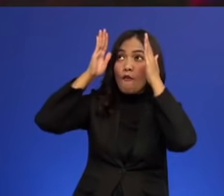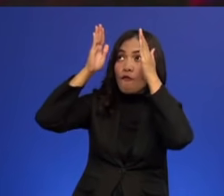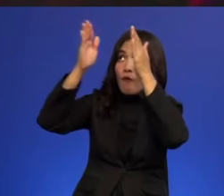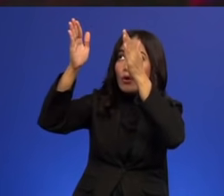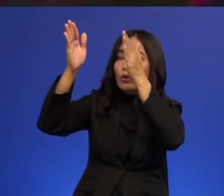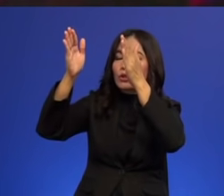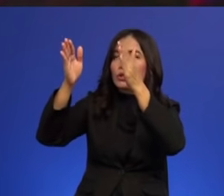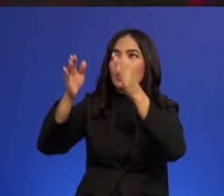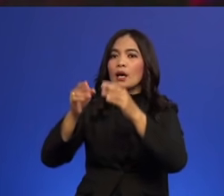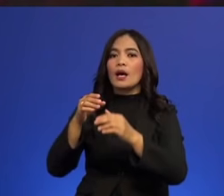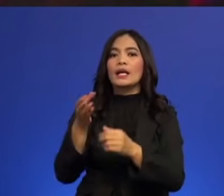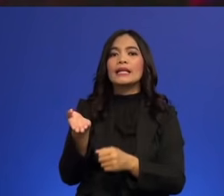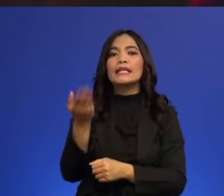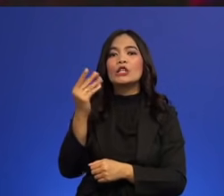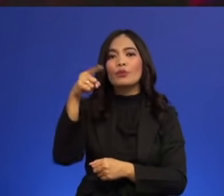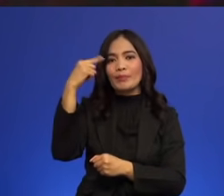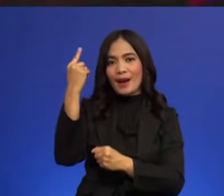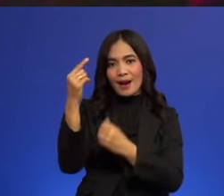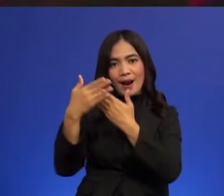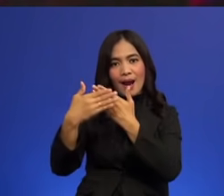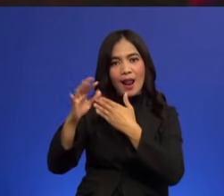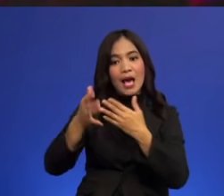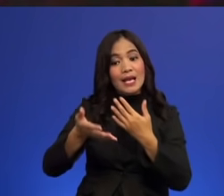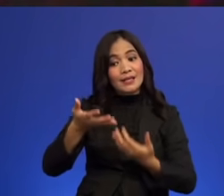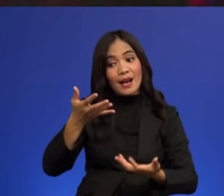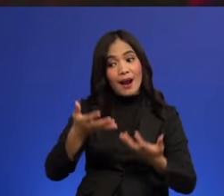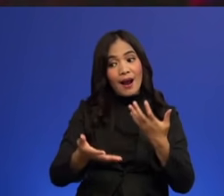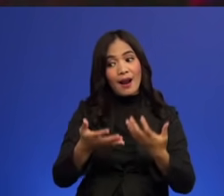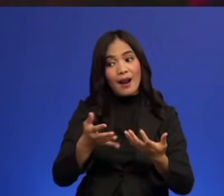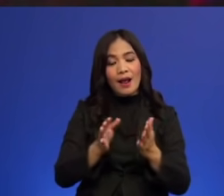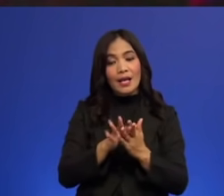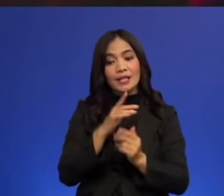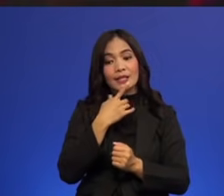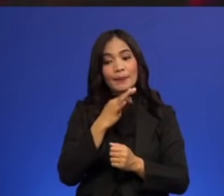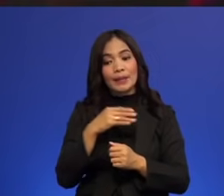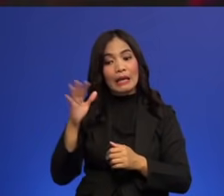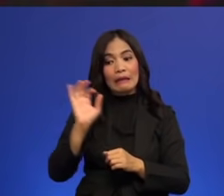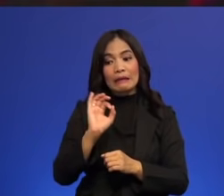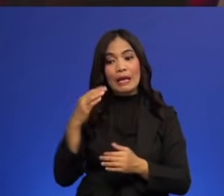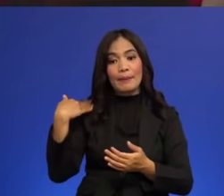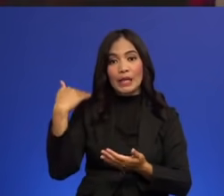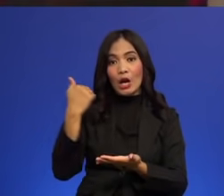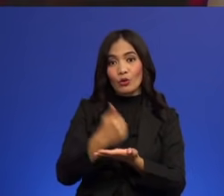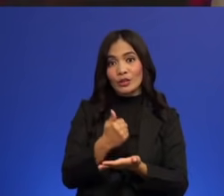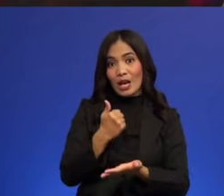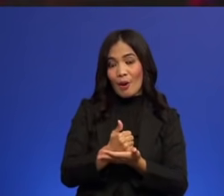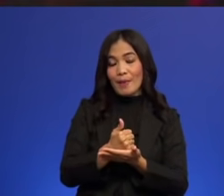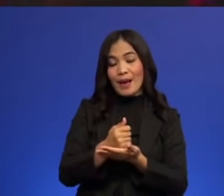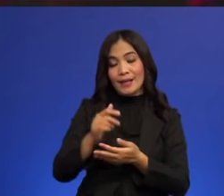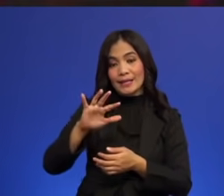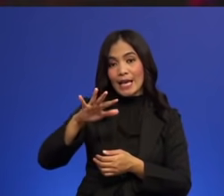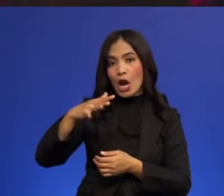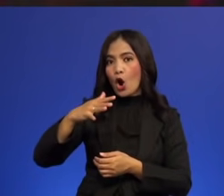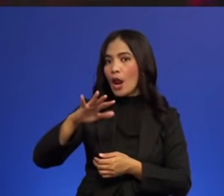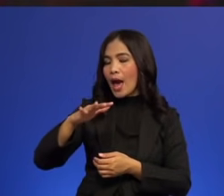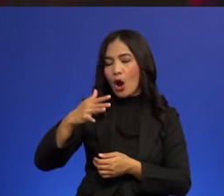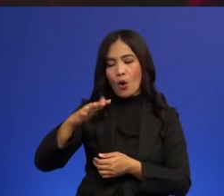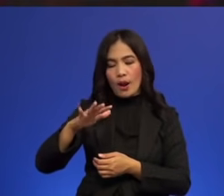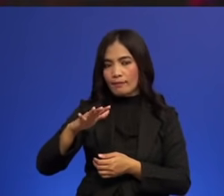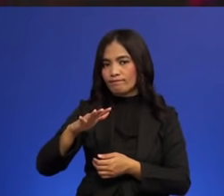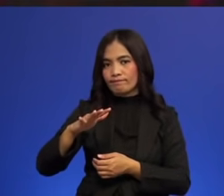kepada kekekalan. Seakan-akan masa bodoh dan tidak bertanggung jawab. Seakan-akan